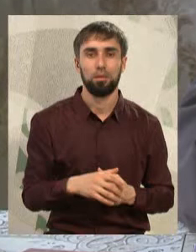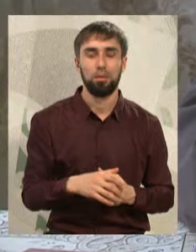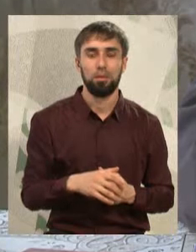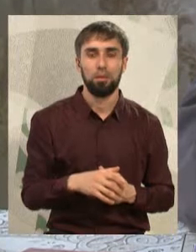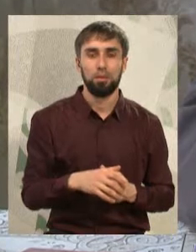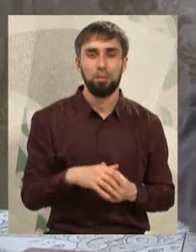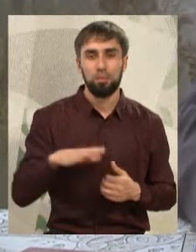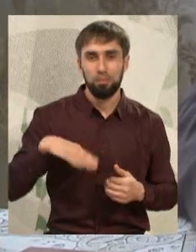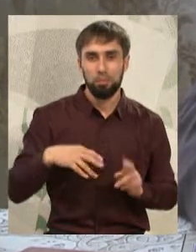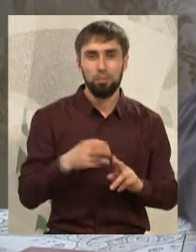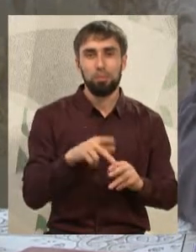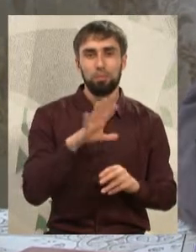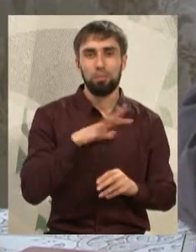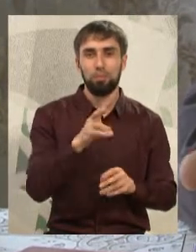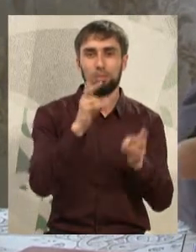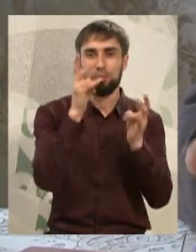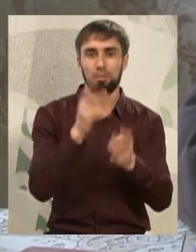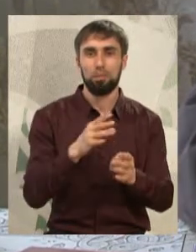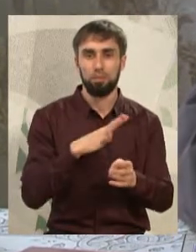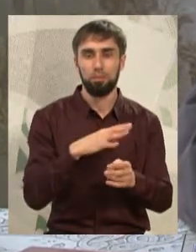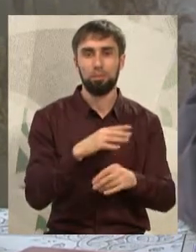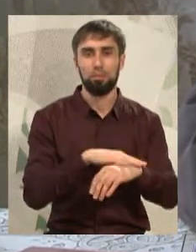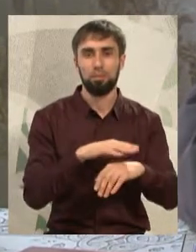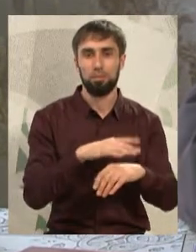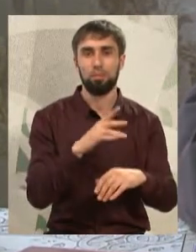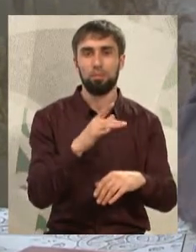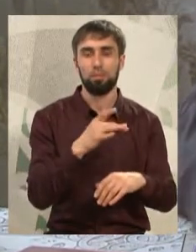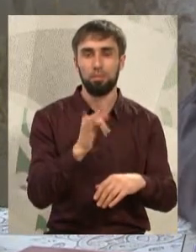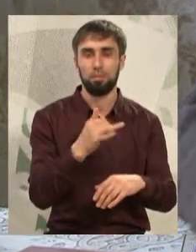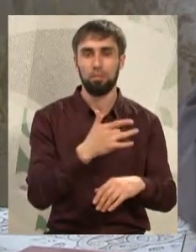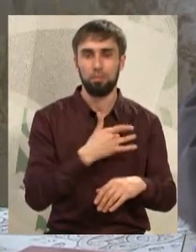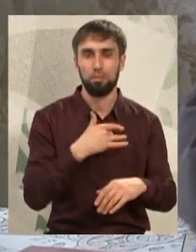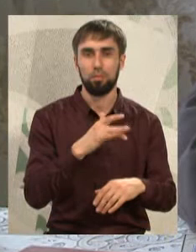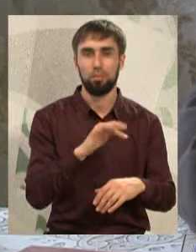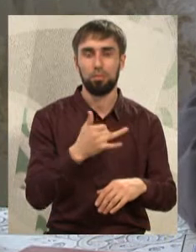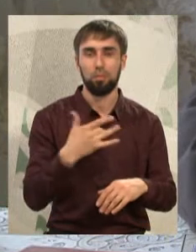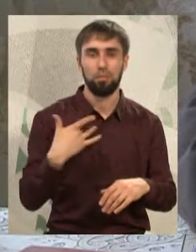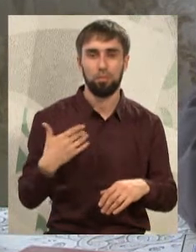Потом его комиссовали, было ранено в левую руку, в грудь, правая легкая.